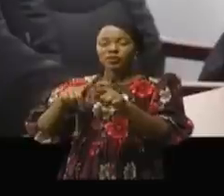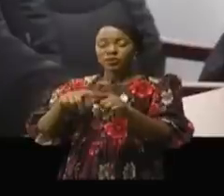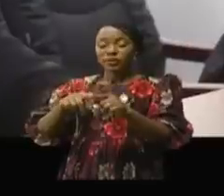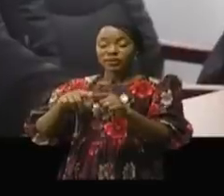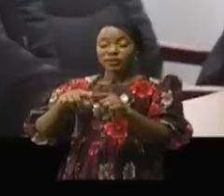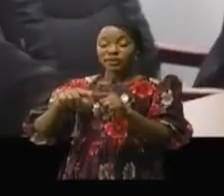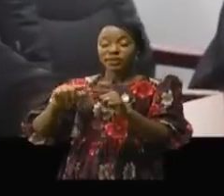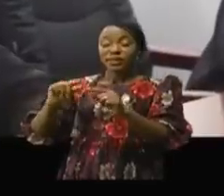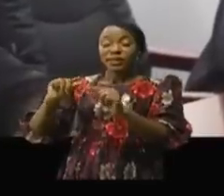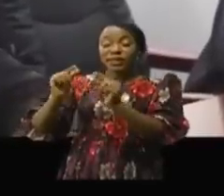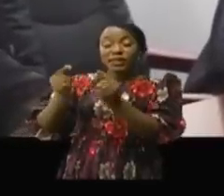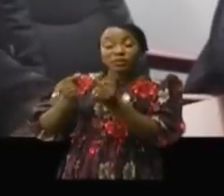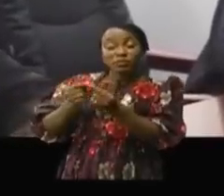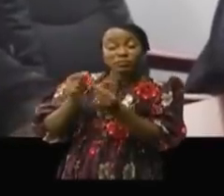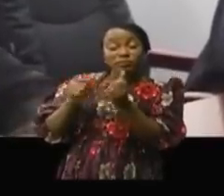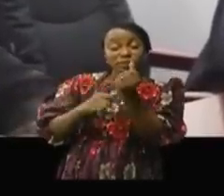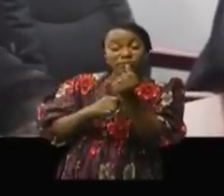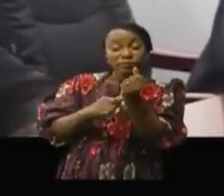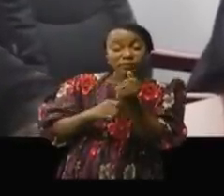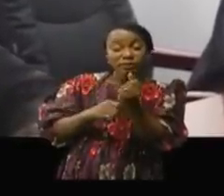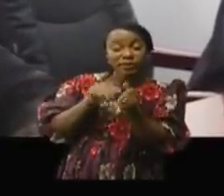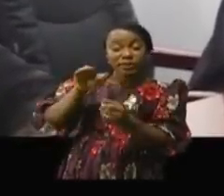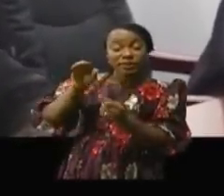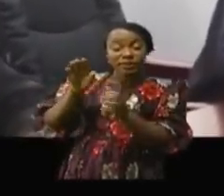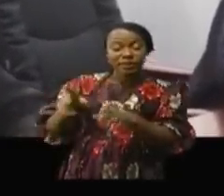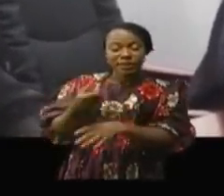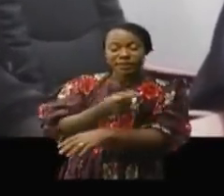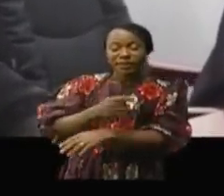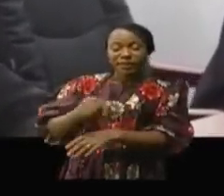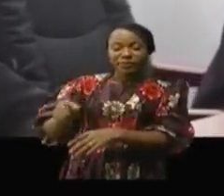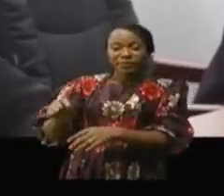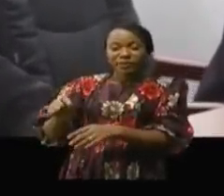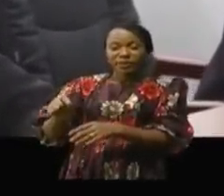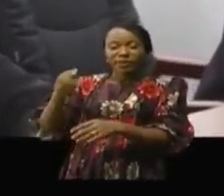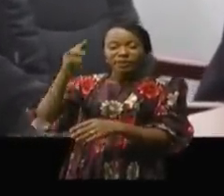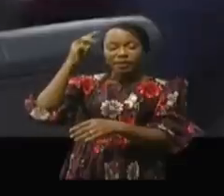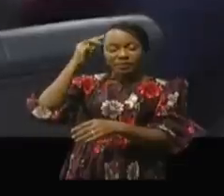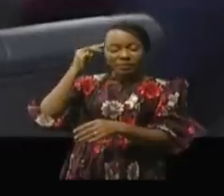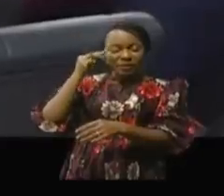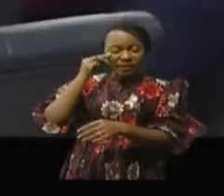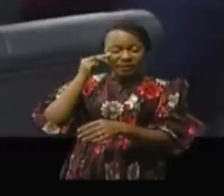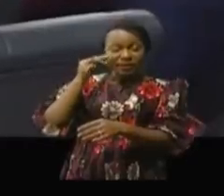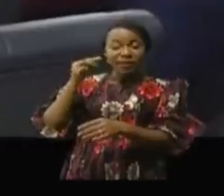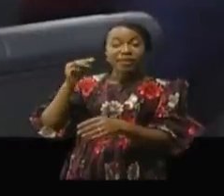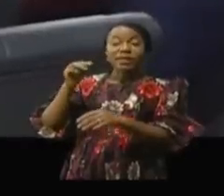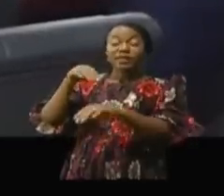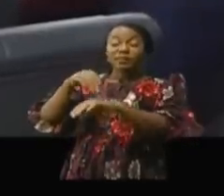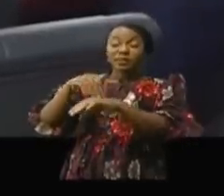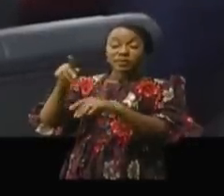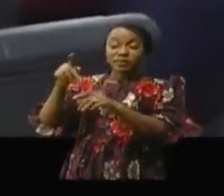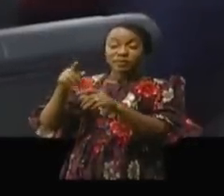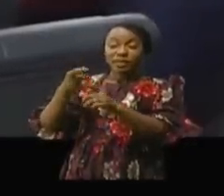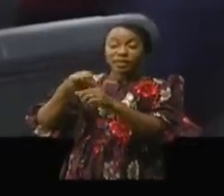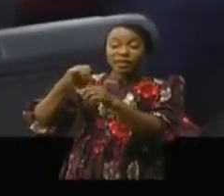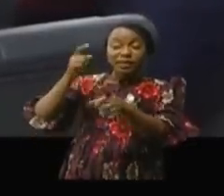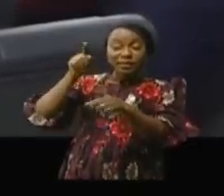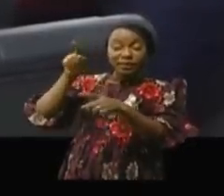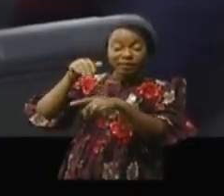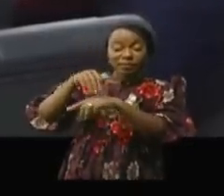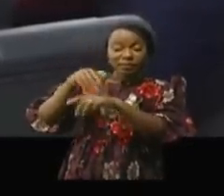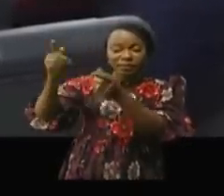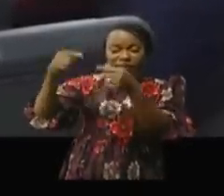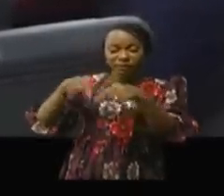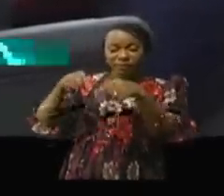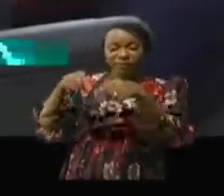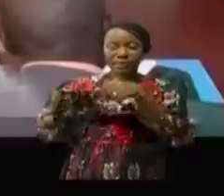brazzavilloise avec à sa tête le directeur de cabinet du ministre brazzavillois en charge de l'artisanat a fait les déplacements pour Kinshasa afin d'harmoniser